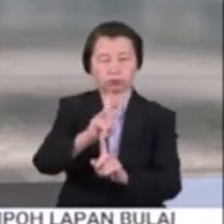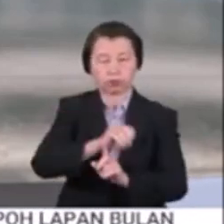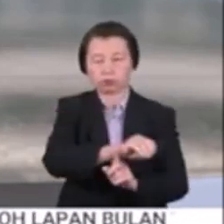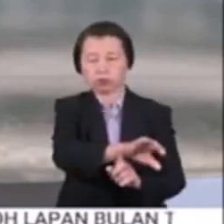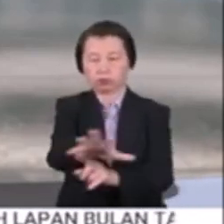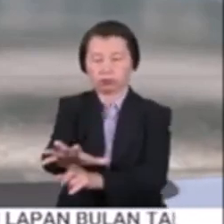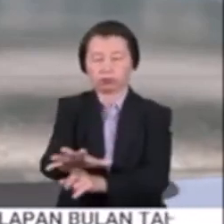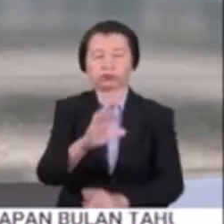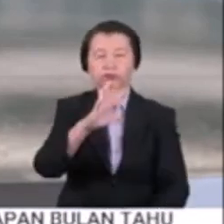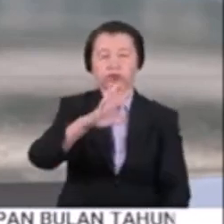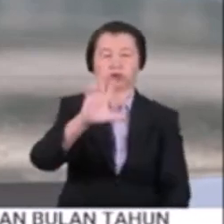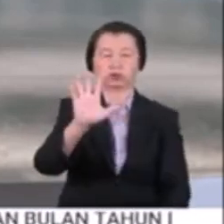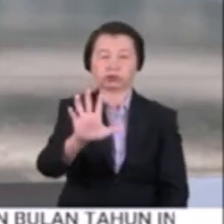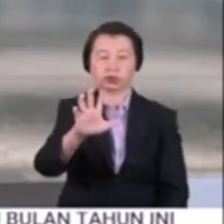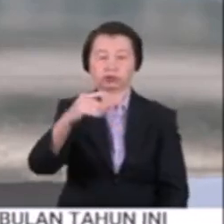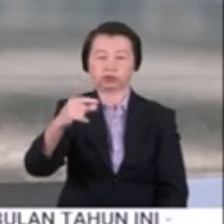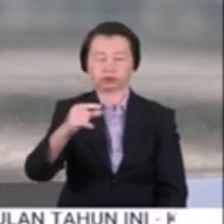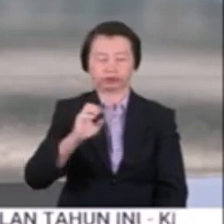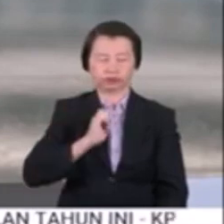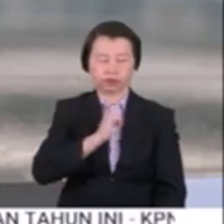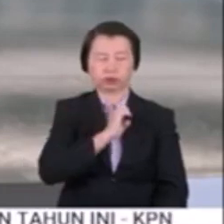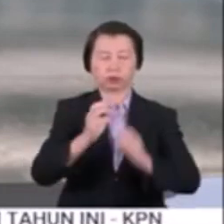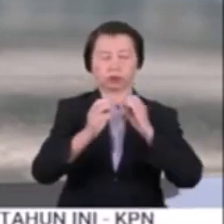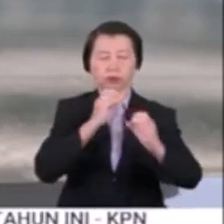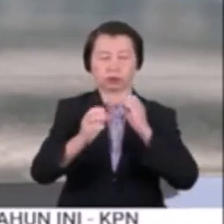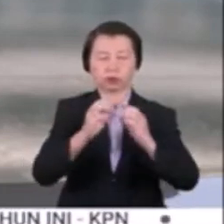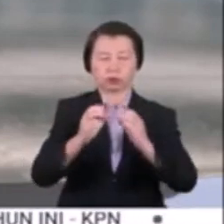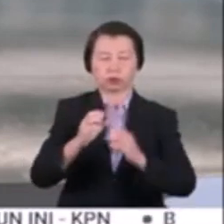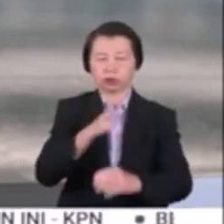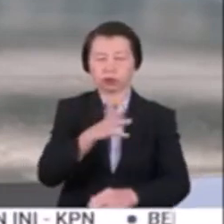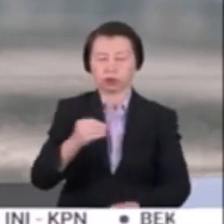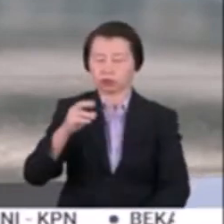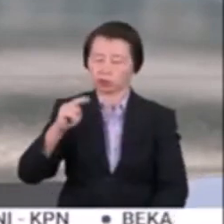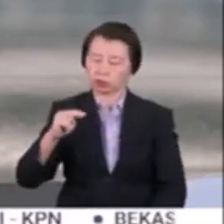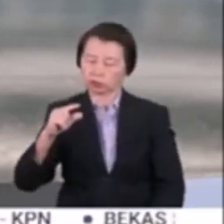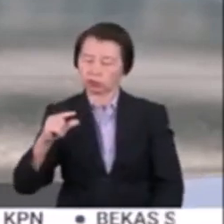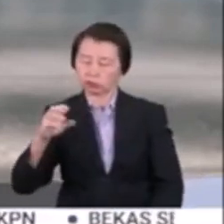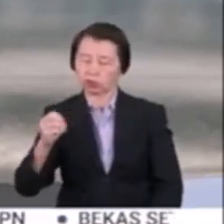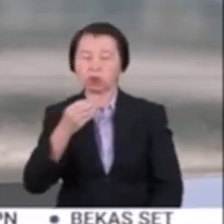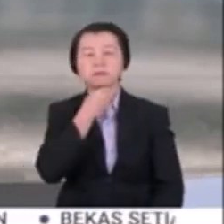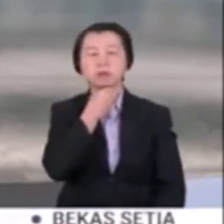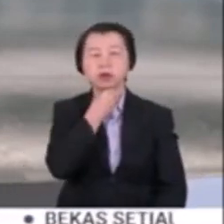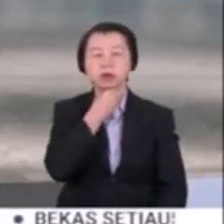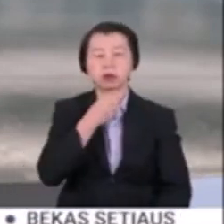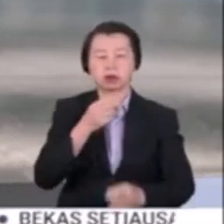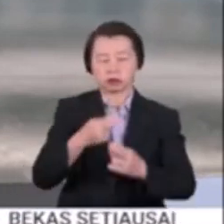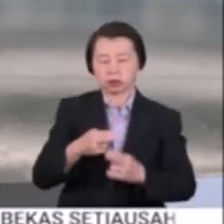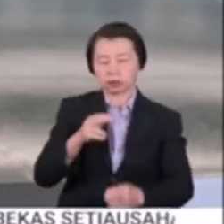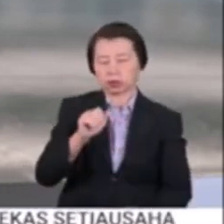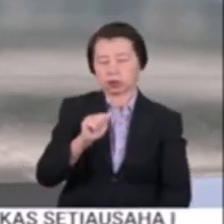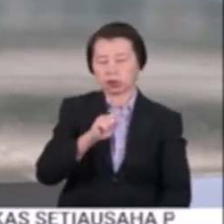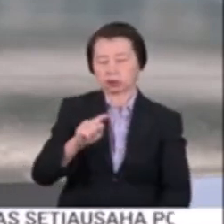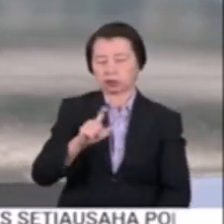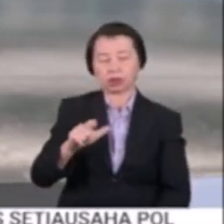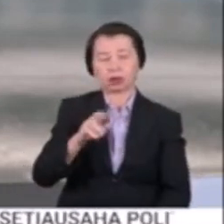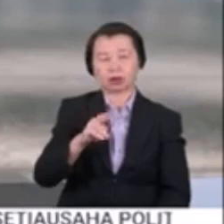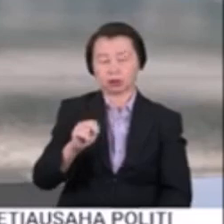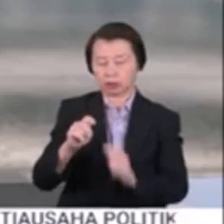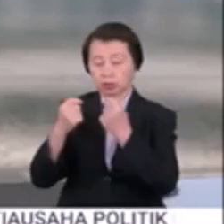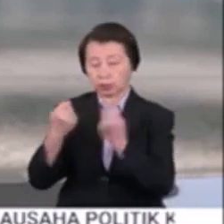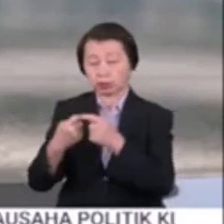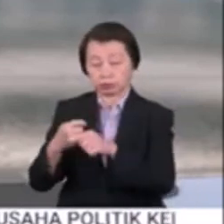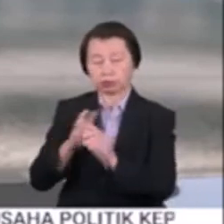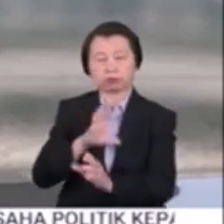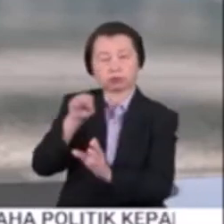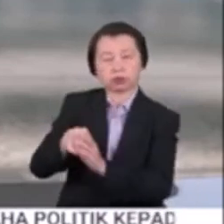rangkaian 5G. Esko Komunikasi Multimedia dan Pertubuhan Bukan Kerajaan NGO Negeri Perak Muhammad Azlan Hilmi berkata, pasukan itu